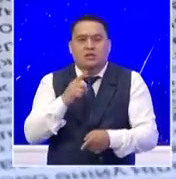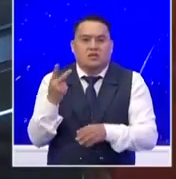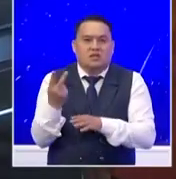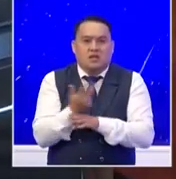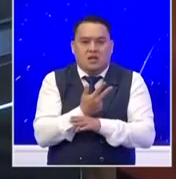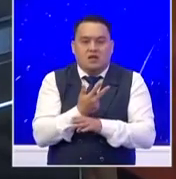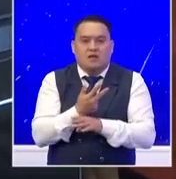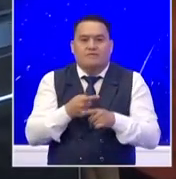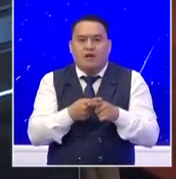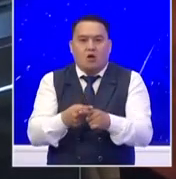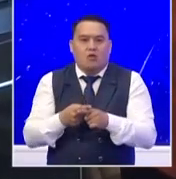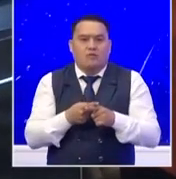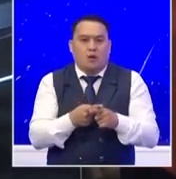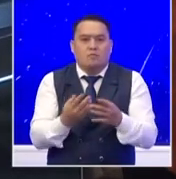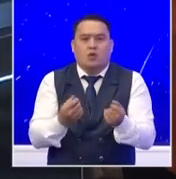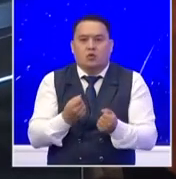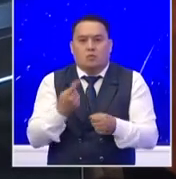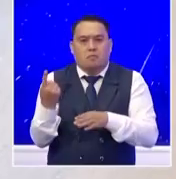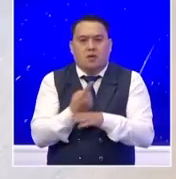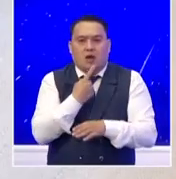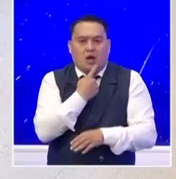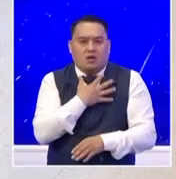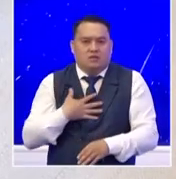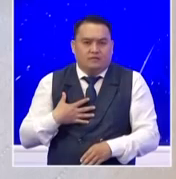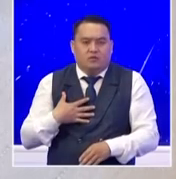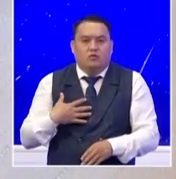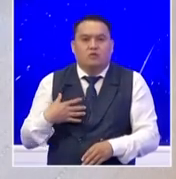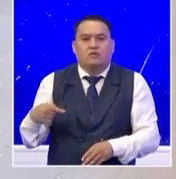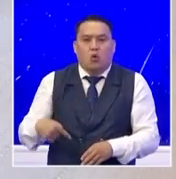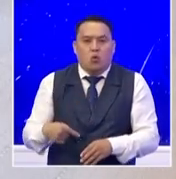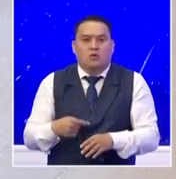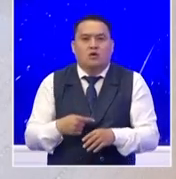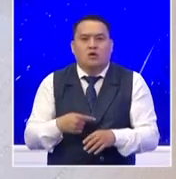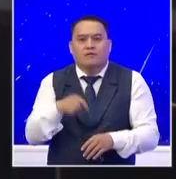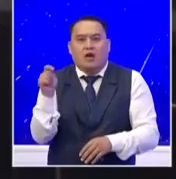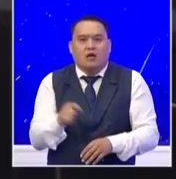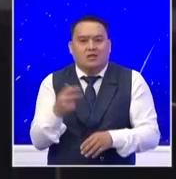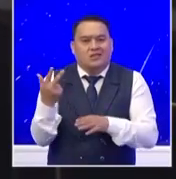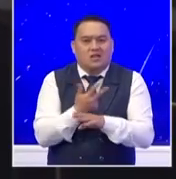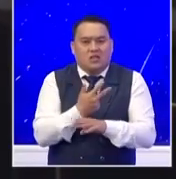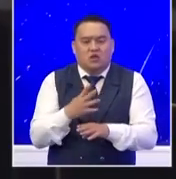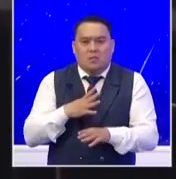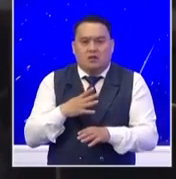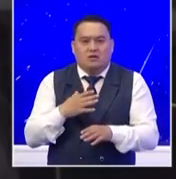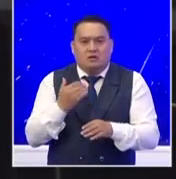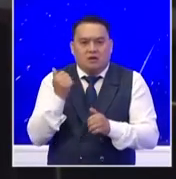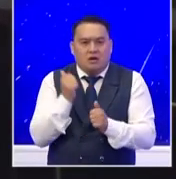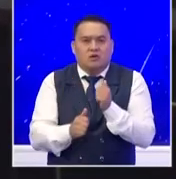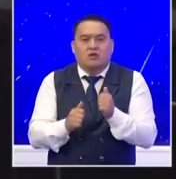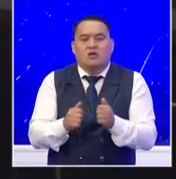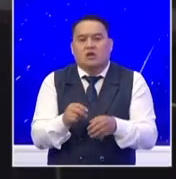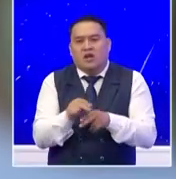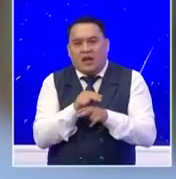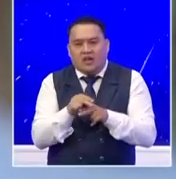Белорусском фронте рядовой Гембердеев получил свое первое осколочное ранение в ногу. За годы войны он был ранен трижды, и каждый раз после лечения в